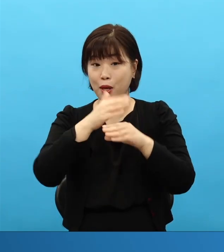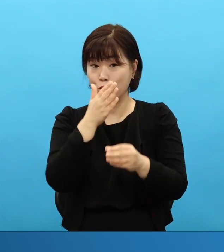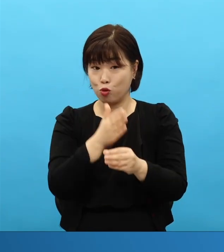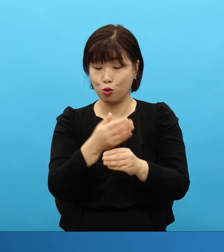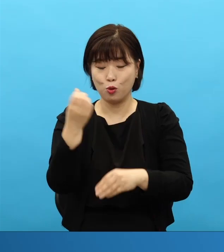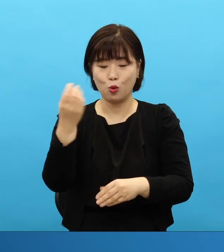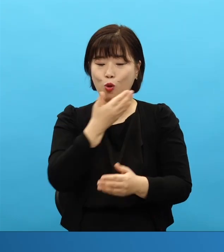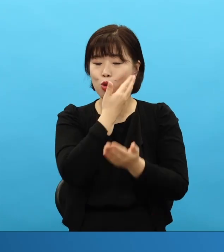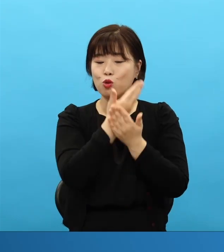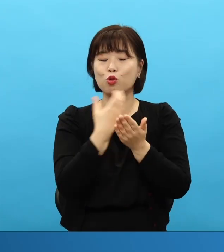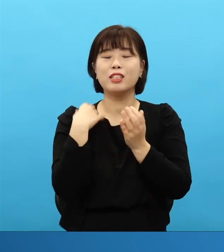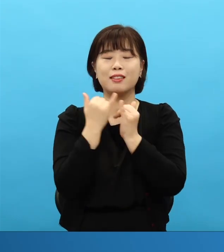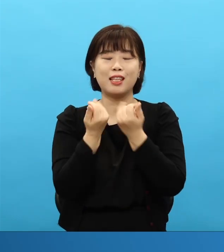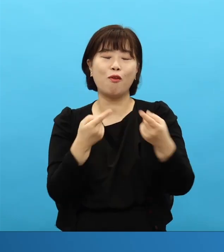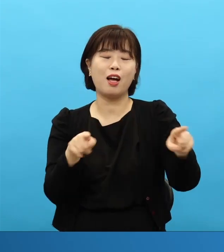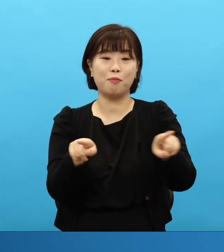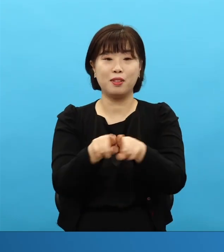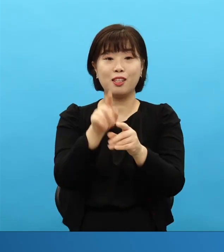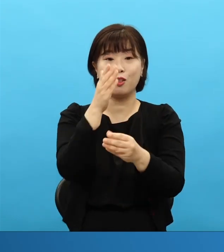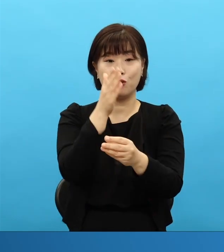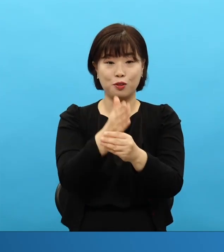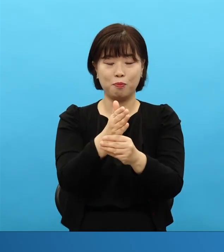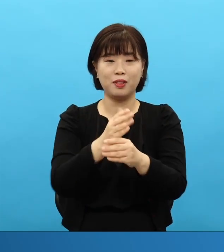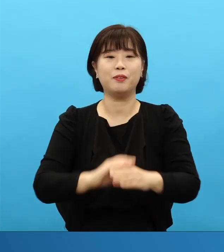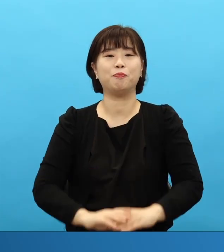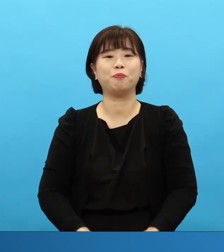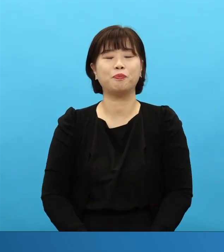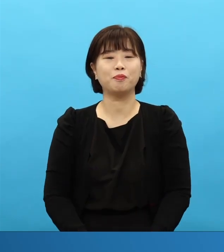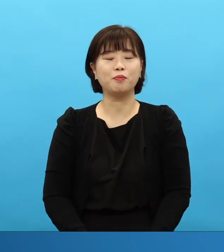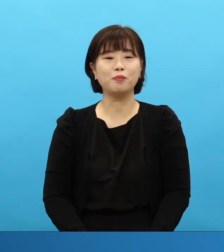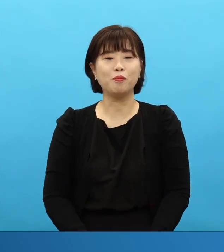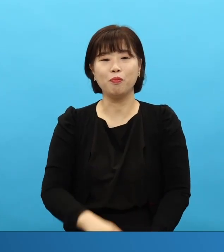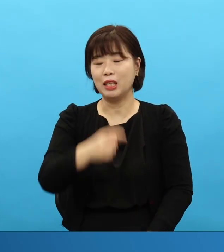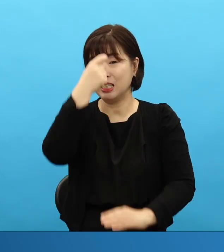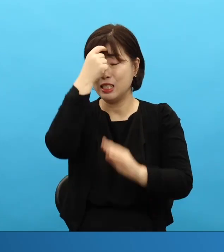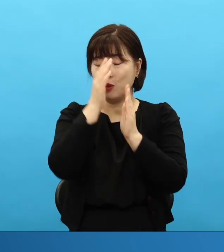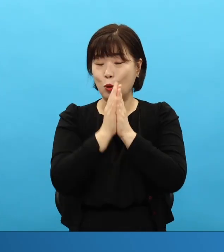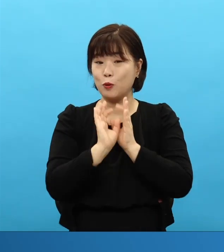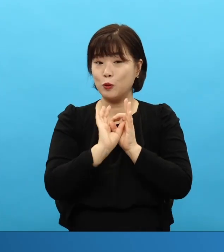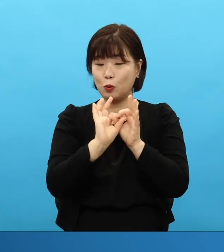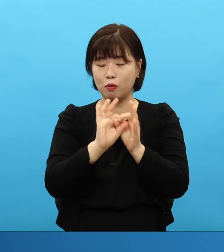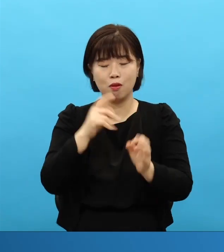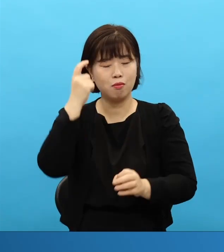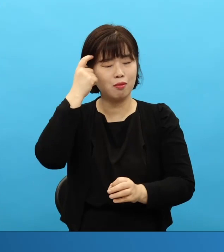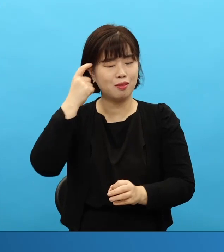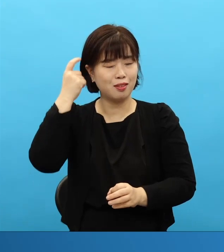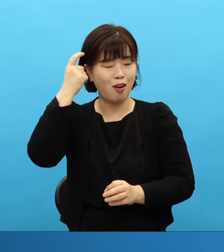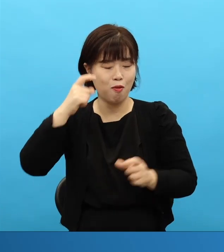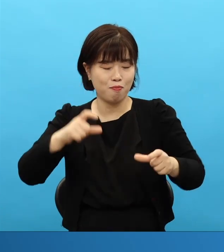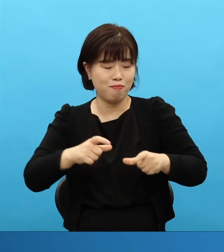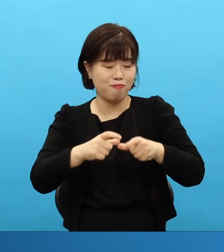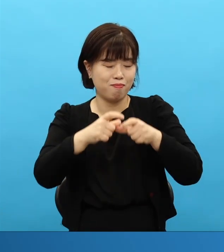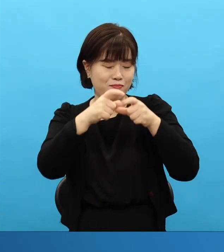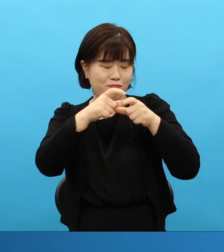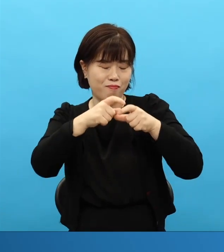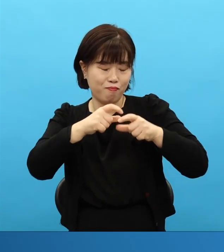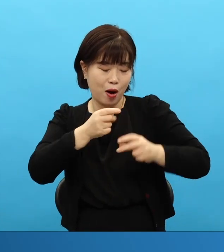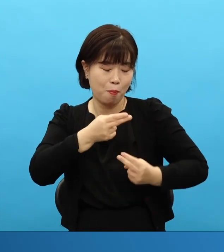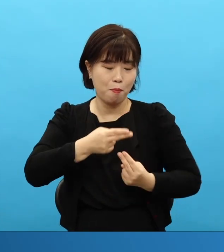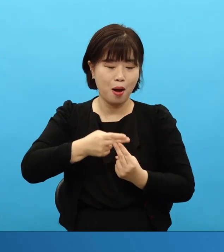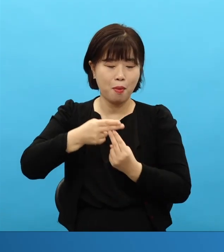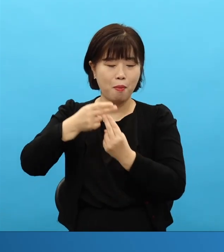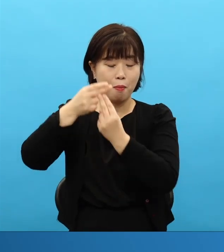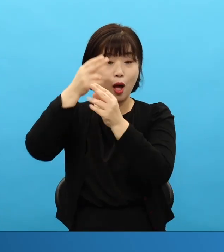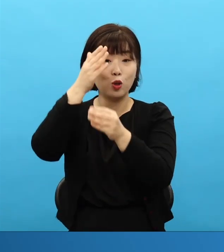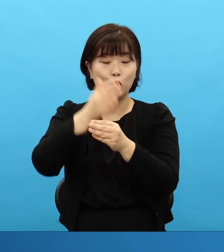중직자분들, 교회 살릴 단 한 사람으로 이 자리에 함께하고 계십니다. 또 기도를 통해서 영적인 망대의 능력을 쌓아갈 우리